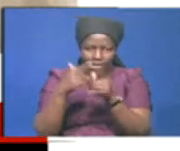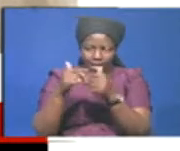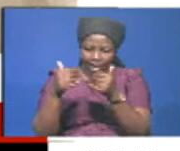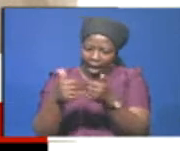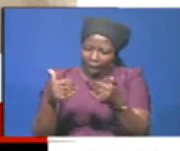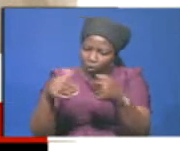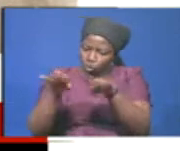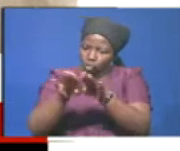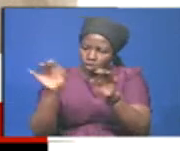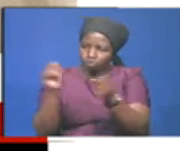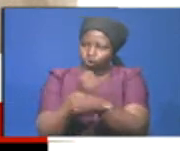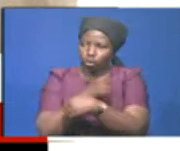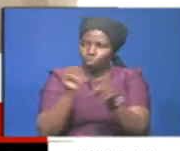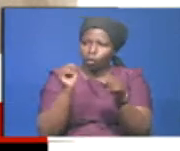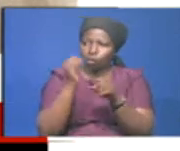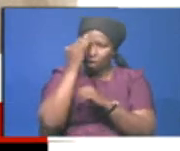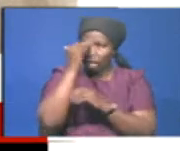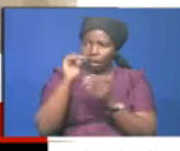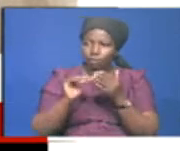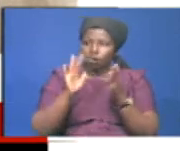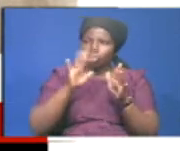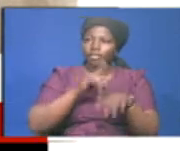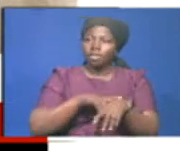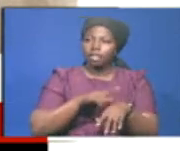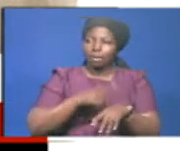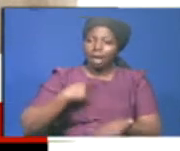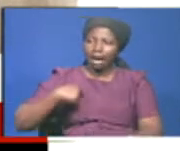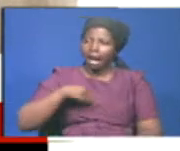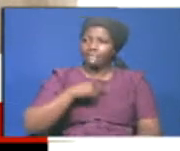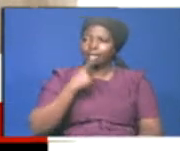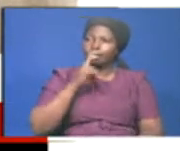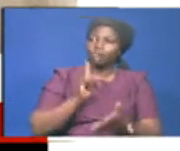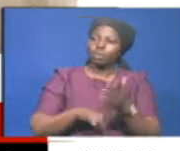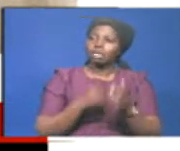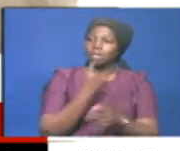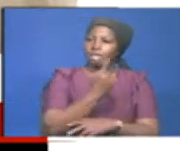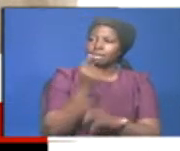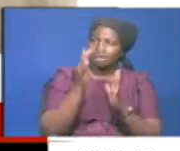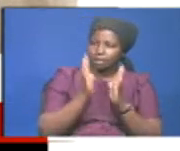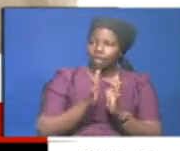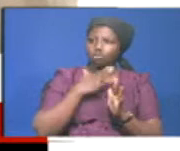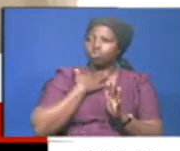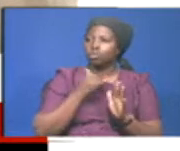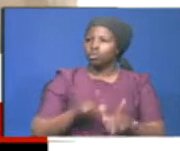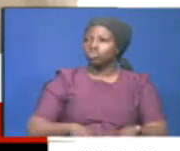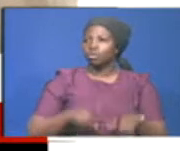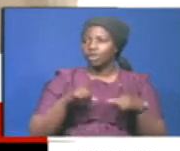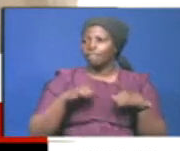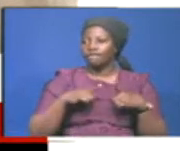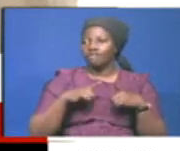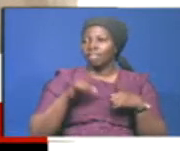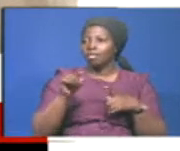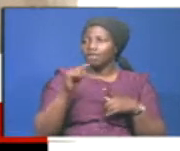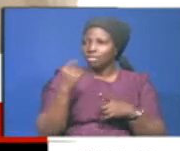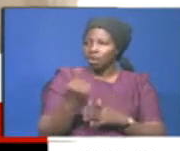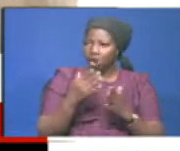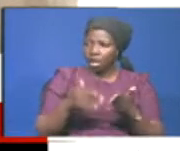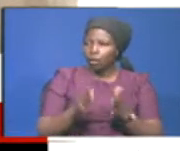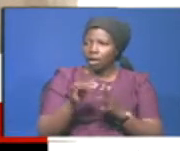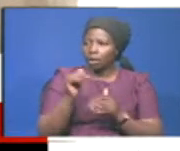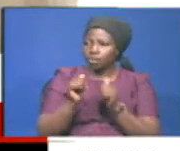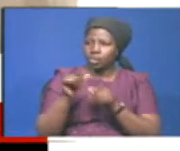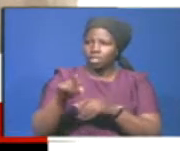Kwa sababu mara mingi tunasema kila mtu anataka aishi, na labda hiyo ndio njia anajua